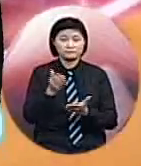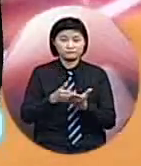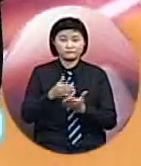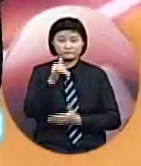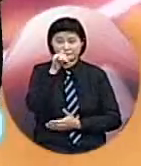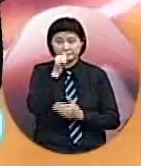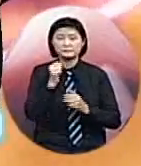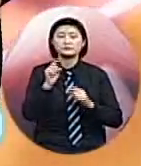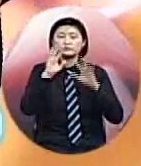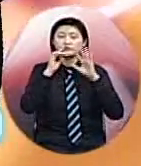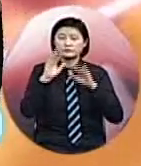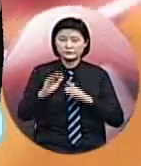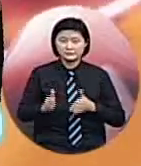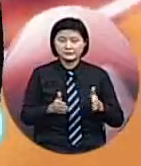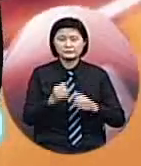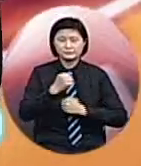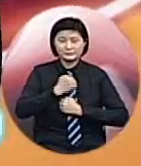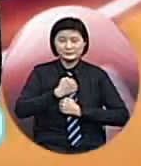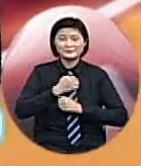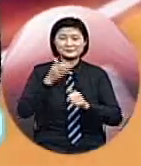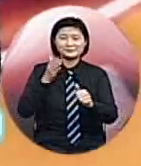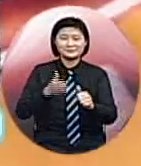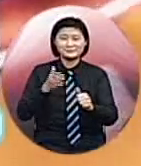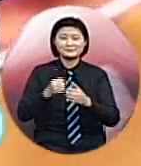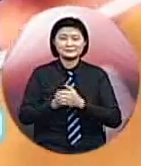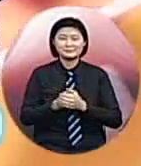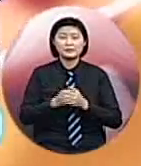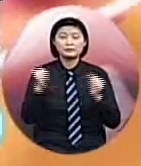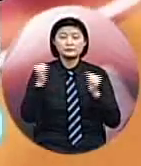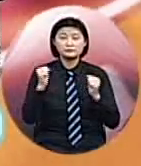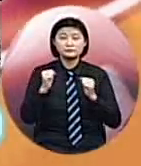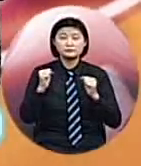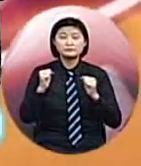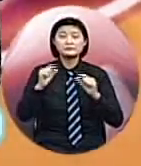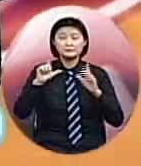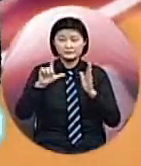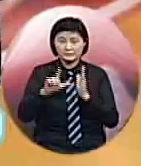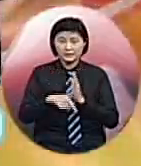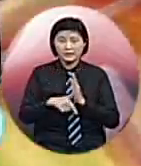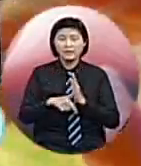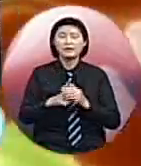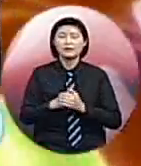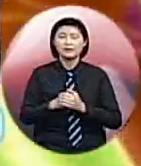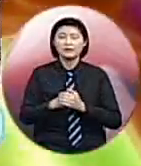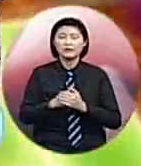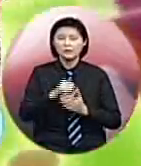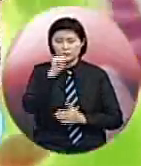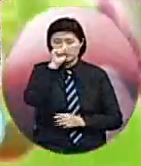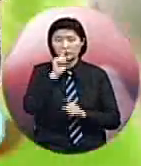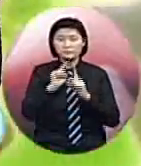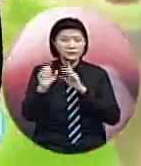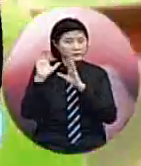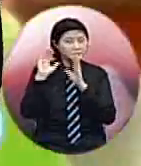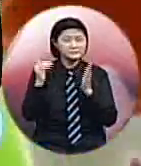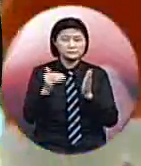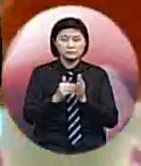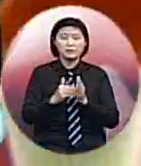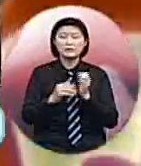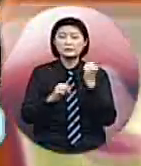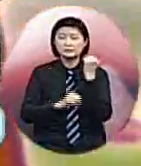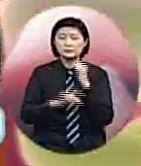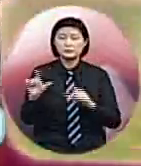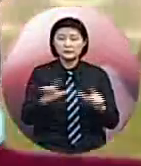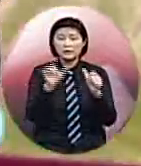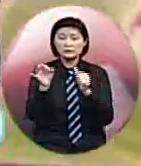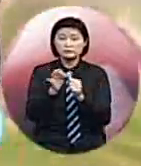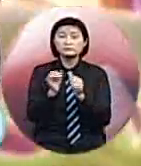눈길 조심하시기 바랍니다. 네. 네, 이렇게 추운 겨울에 또 훈훈한 정이 넘치는 얘기가 있습니다.